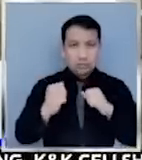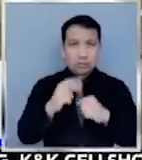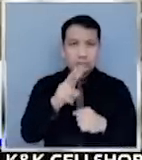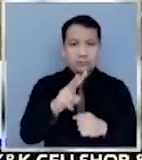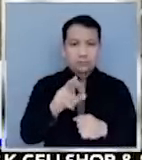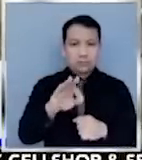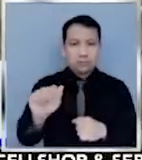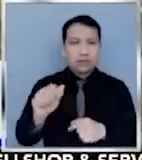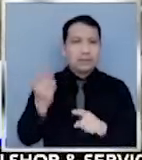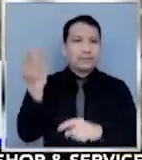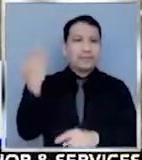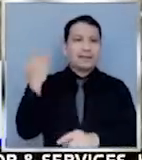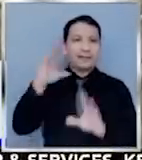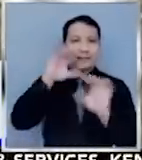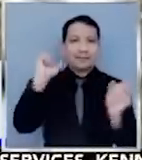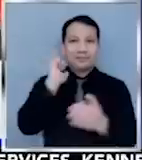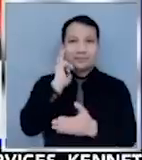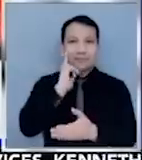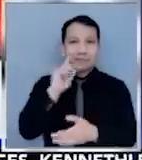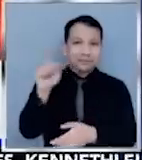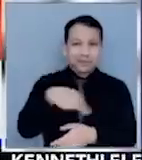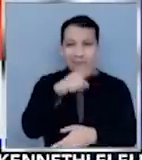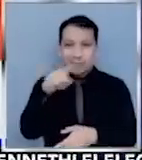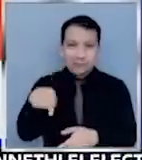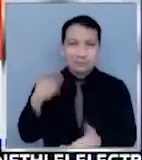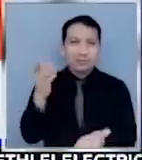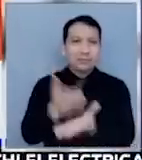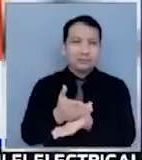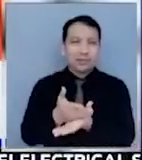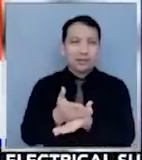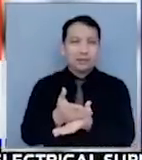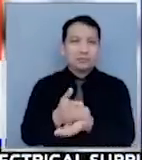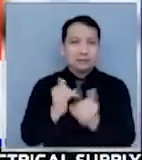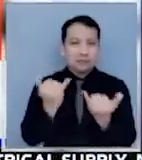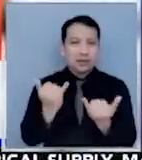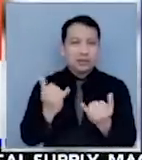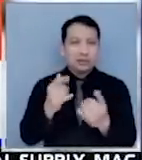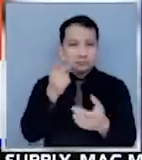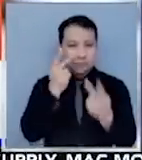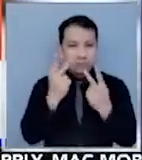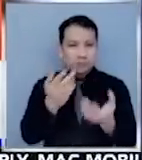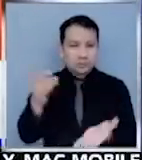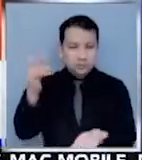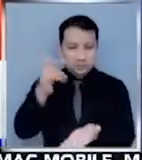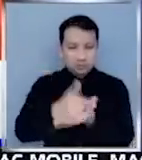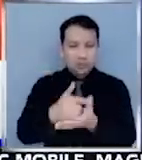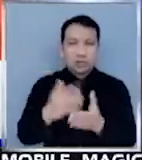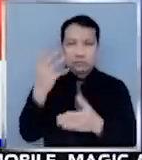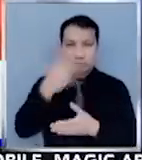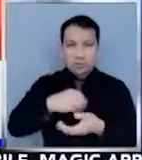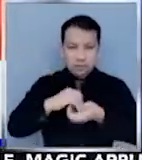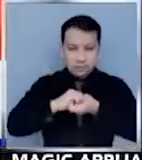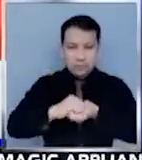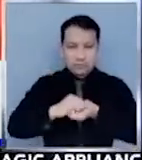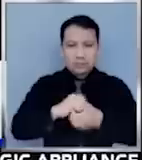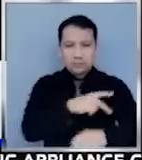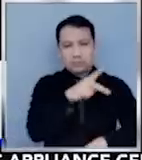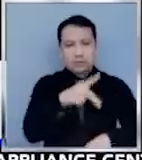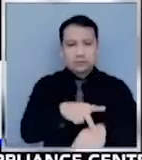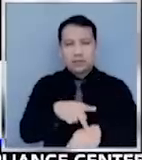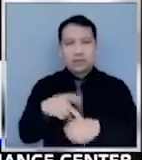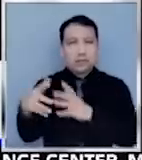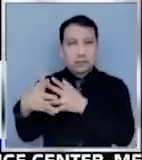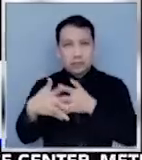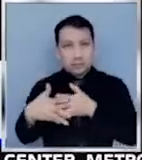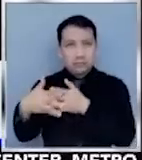dapat ng Duterte administration. Ang pagbisita ni Austin nagpapakita raw ng magandang relasyon ng Pilipinas at Amerika